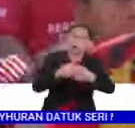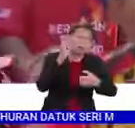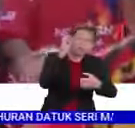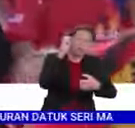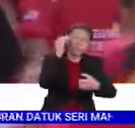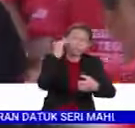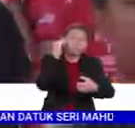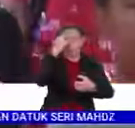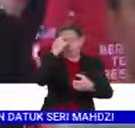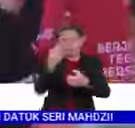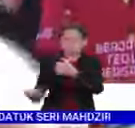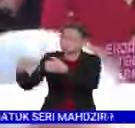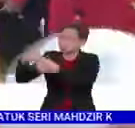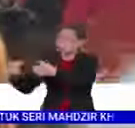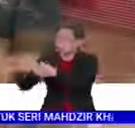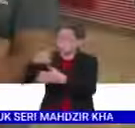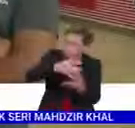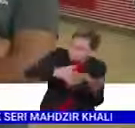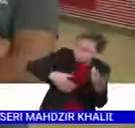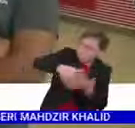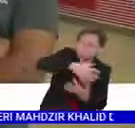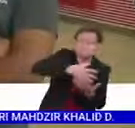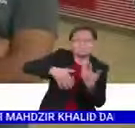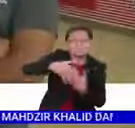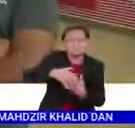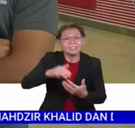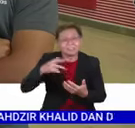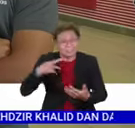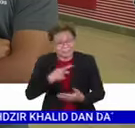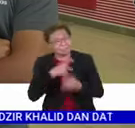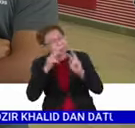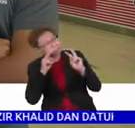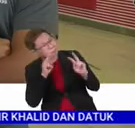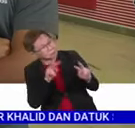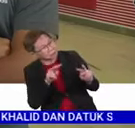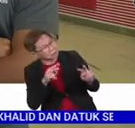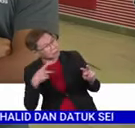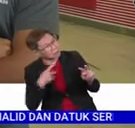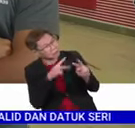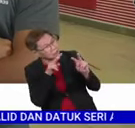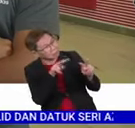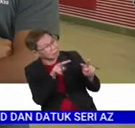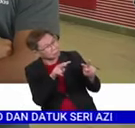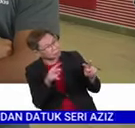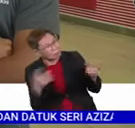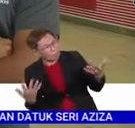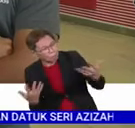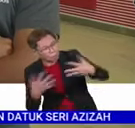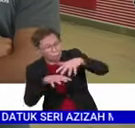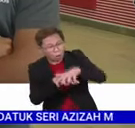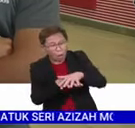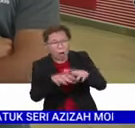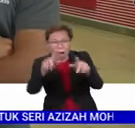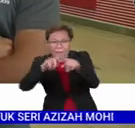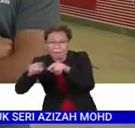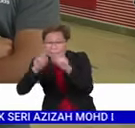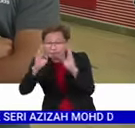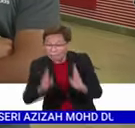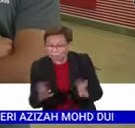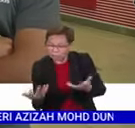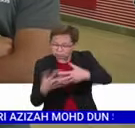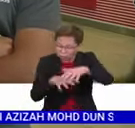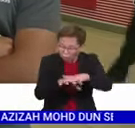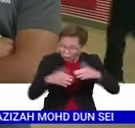mereka dan bersosial sesama mereka. Jadi di situ kita lihat gabungan antara kaum tu ada